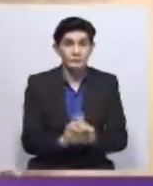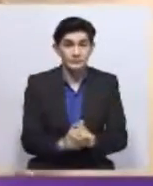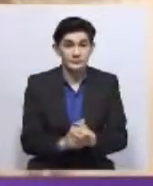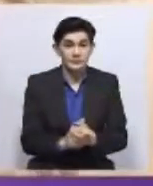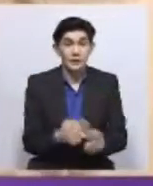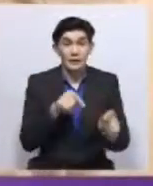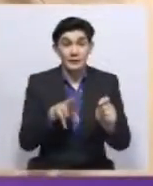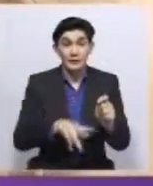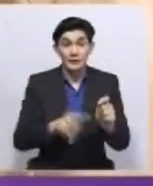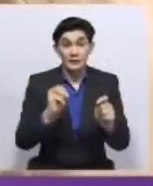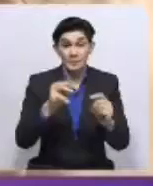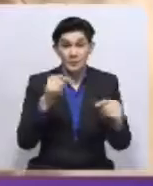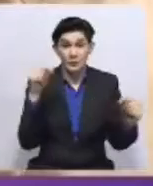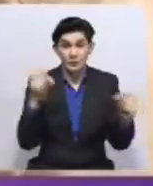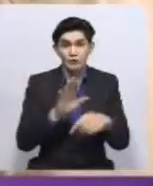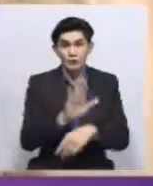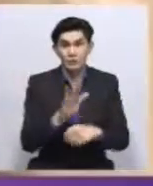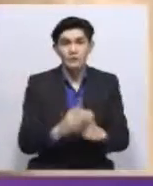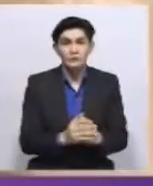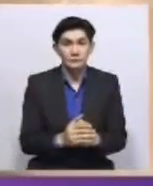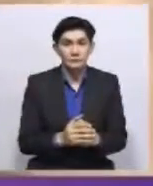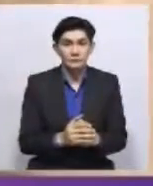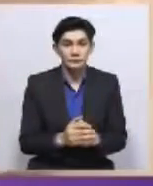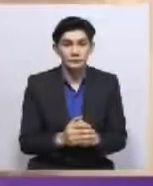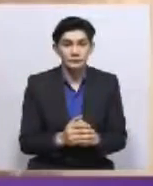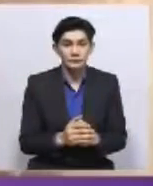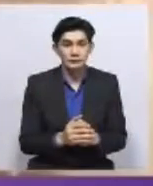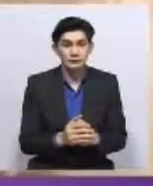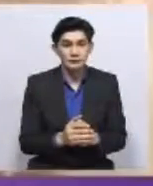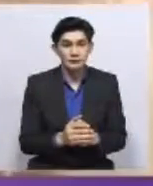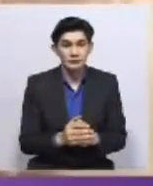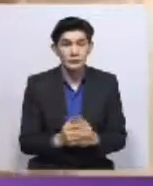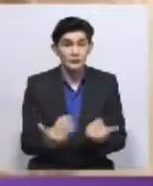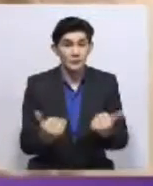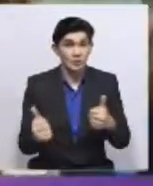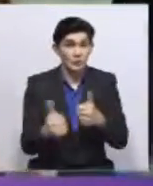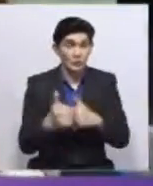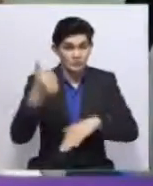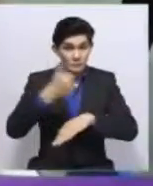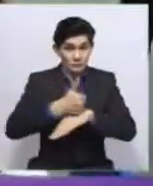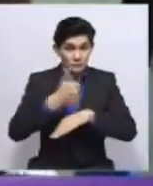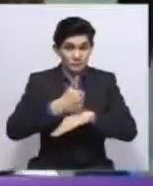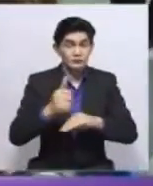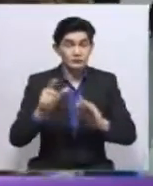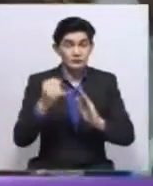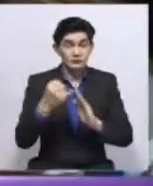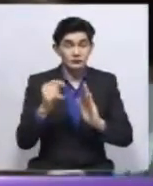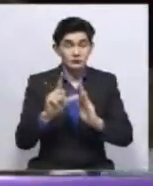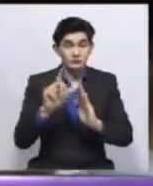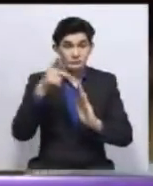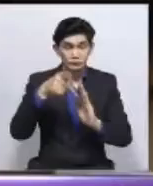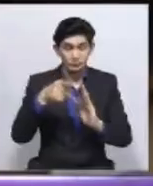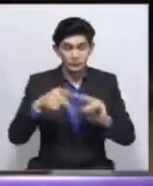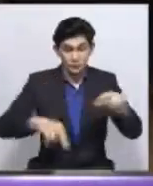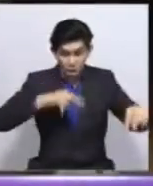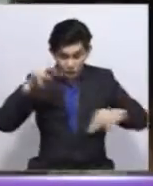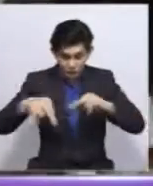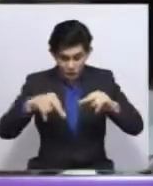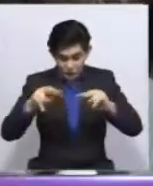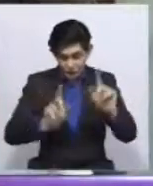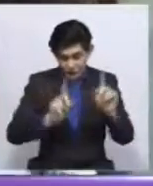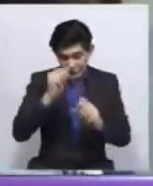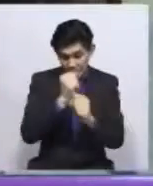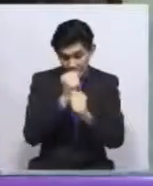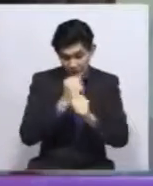างอำเภอเมืองลำพูนจังหวัดลำพูนแห่งนี้นายวรยุทธ์นวรัตน์รองผู้ว่าราชการจังหวัดลำพูนที่มาตรวจติดตามการ